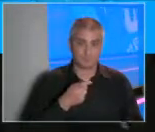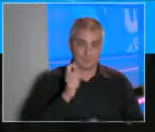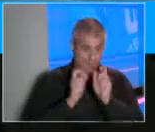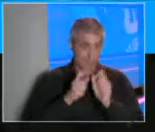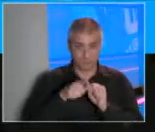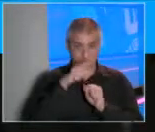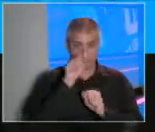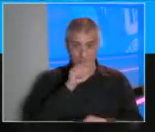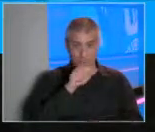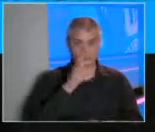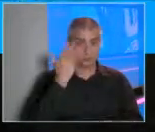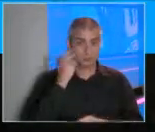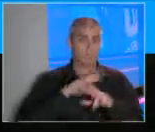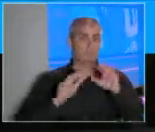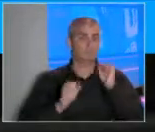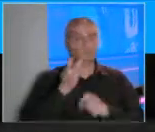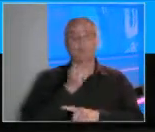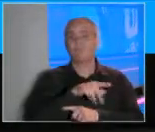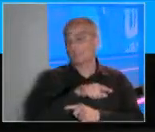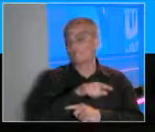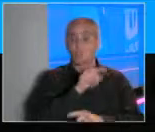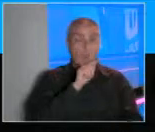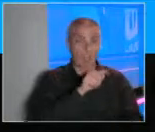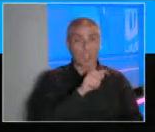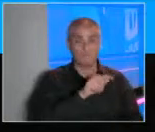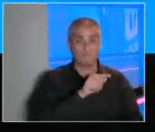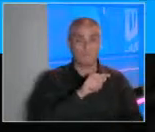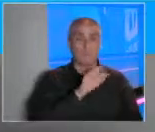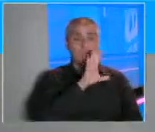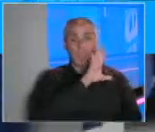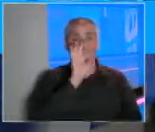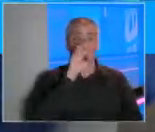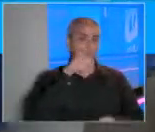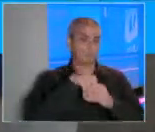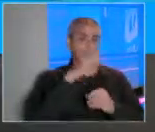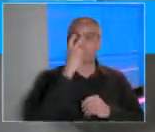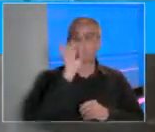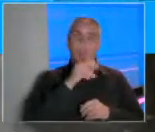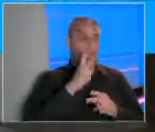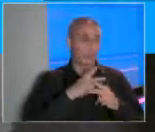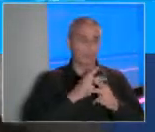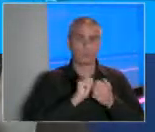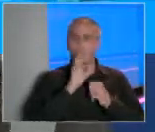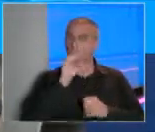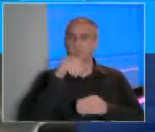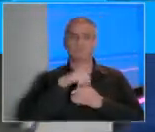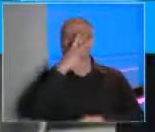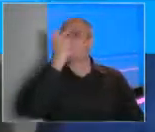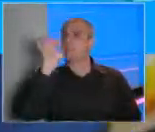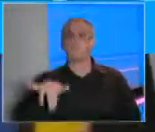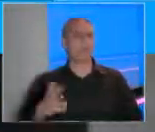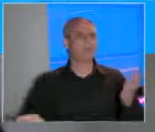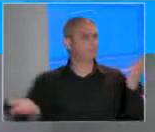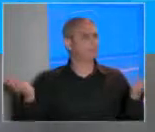האנשים האלה שהיו במצב קשה ונפטרו הם 500 מתוך 20,000 חולים או 500 מתוך 200,000